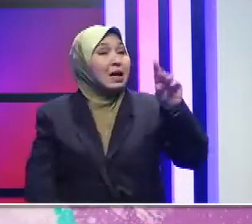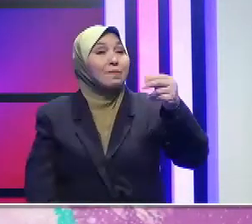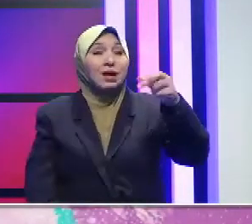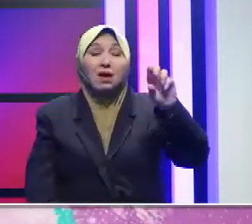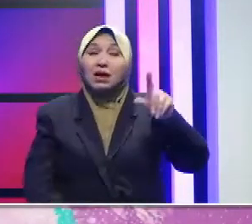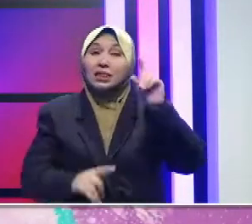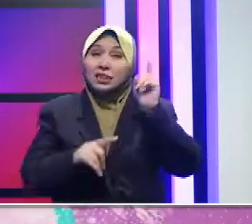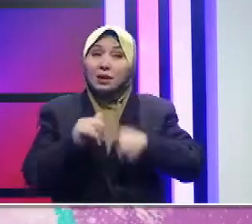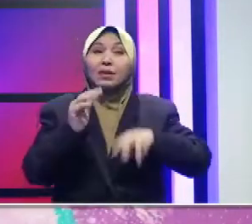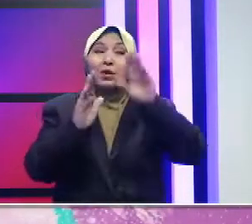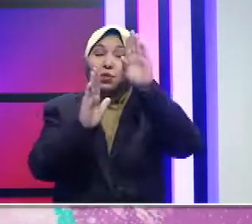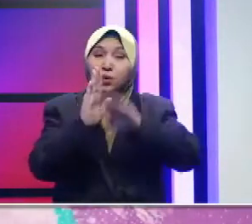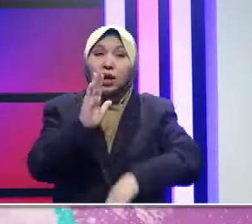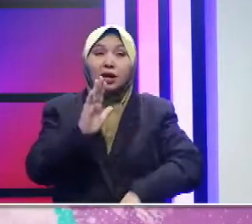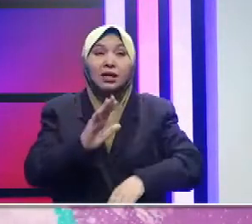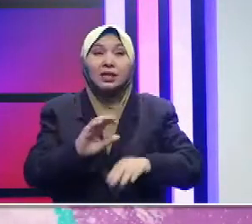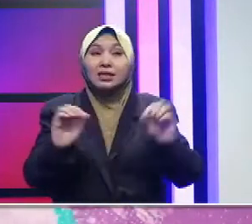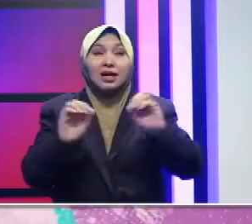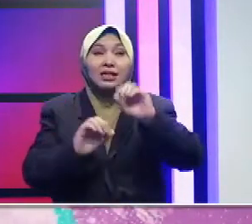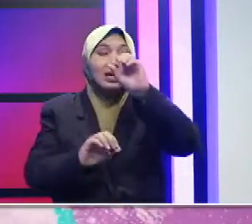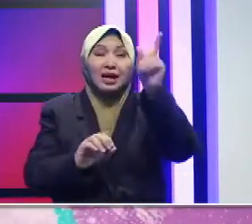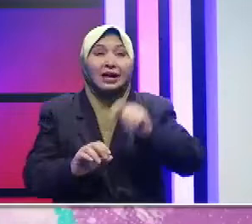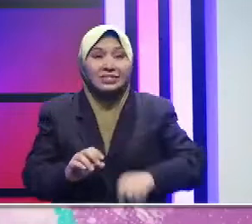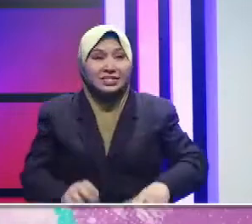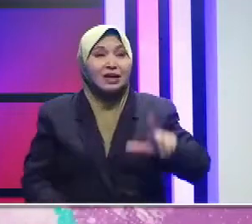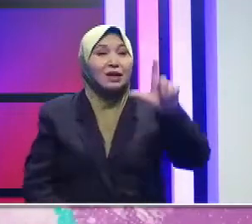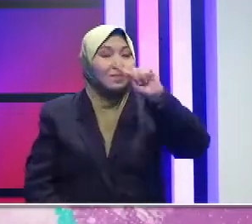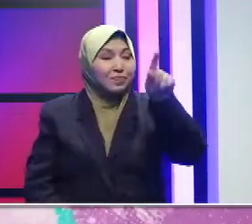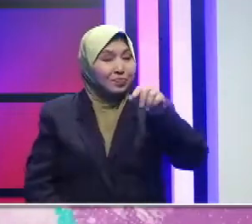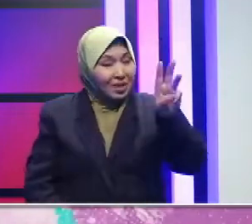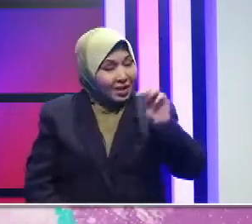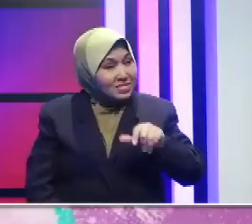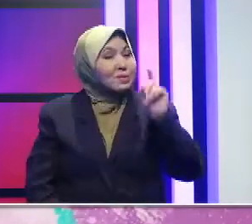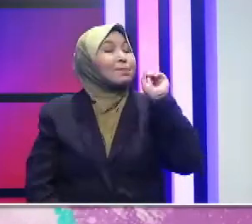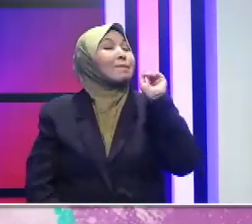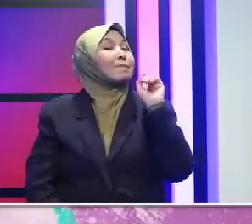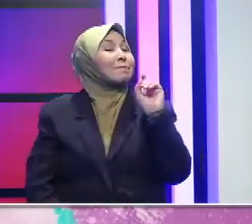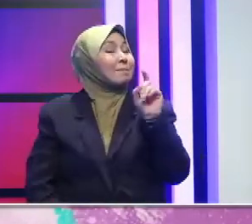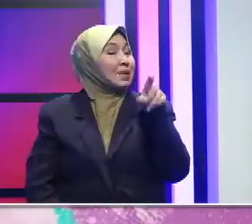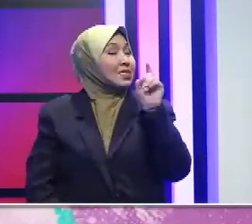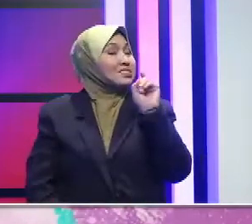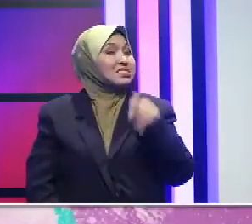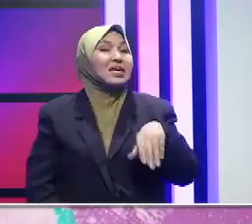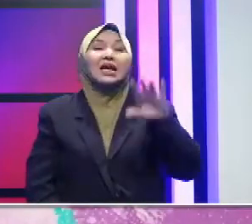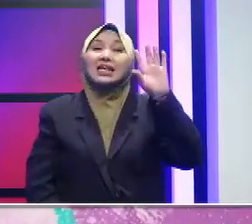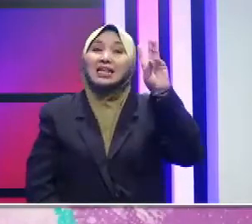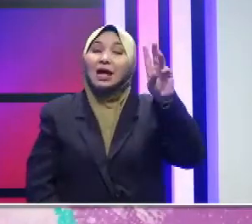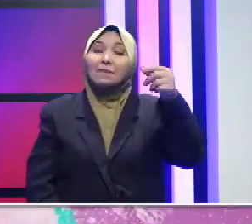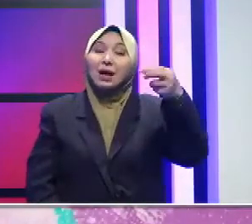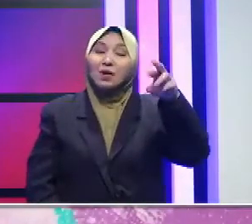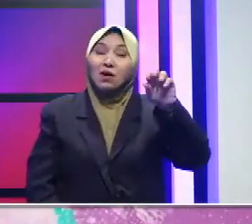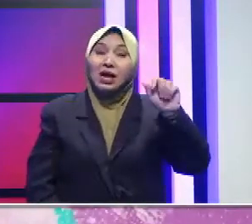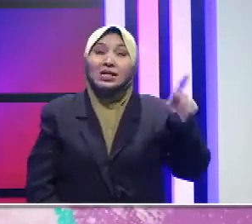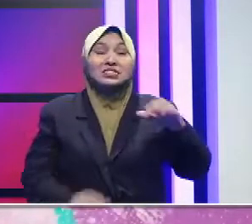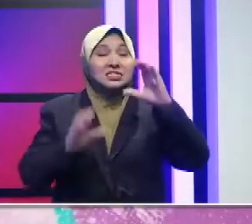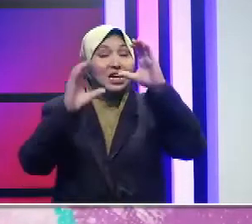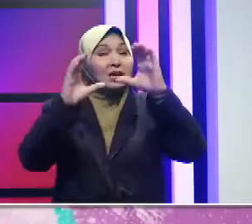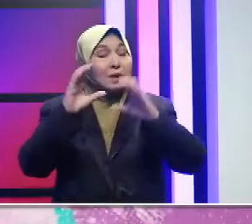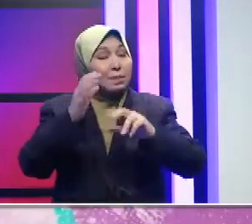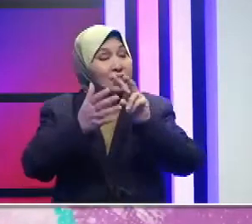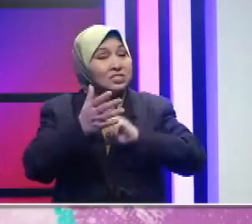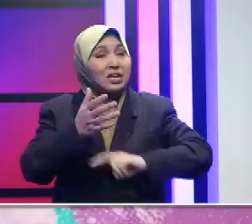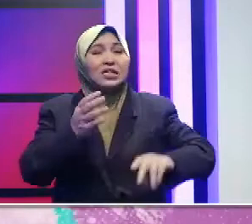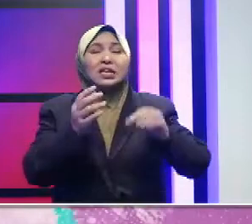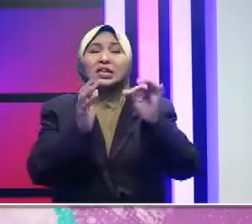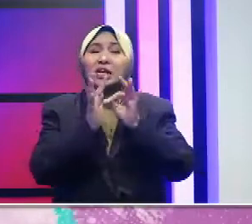kurang. Macam no discount lah. Lazim. Lazim tu mesti. Mesti kena 6 harakat kan. Cara baca dia ataupun cara